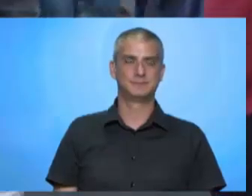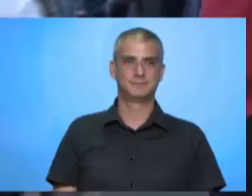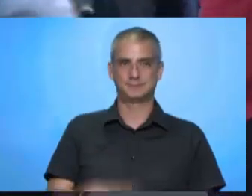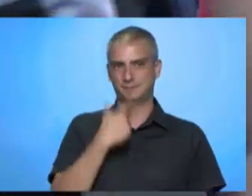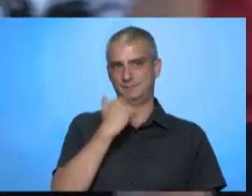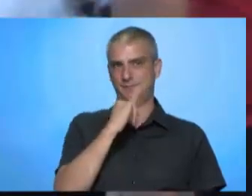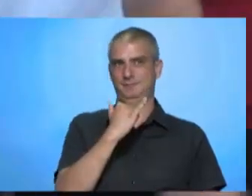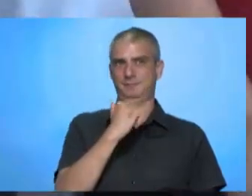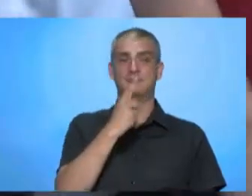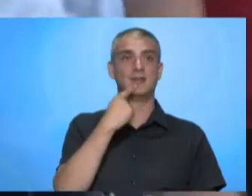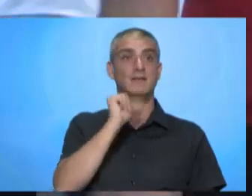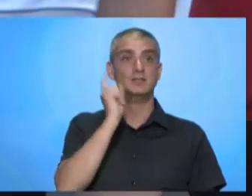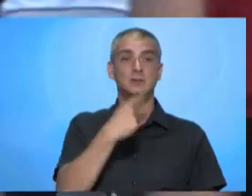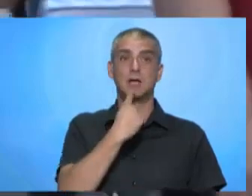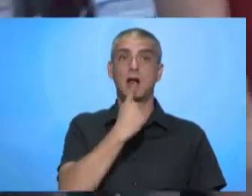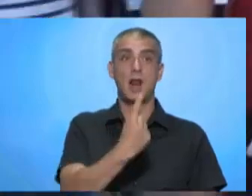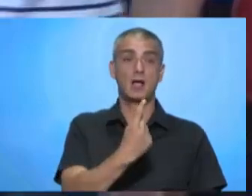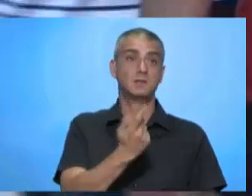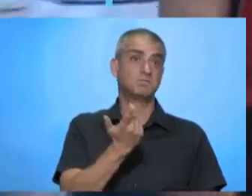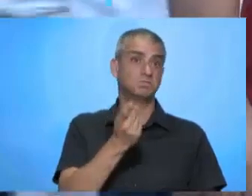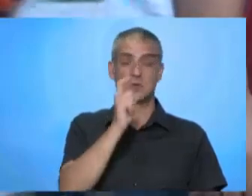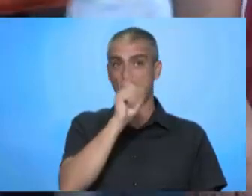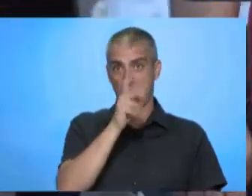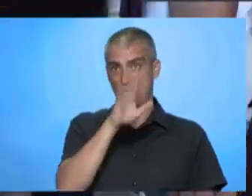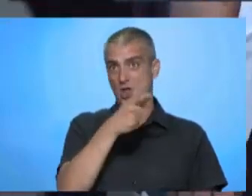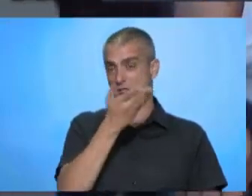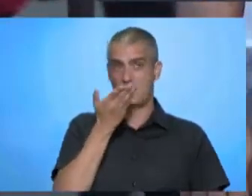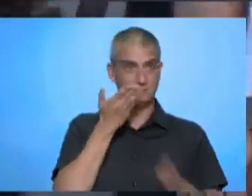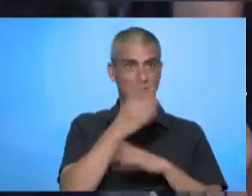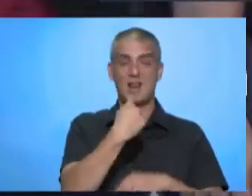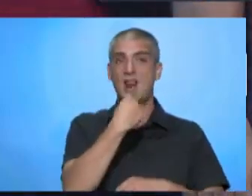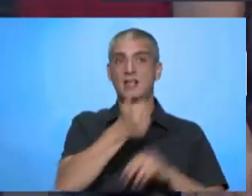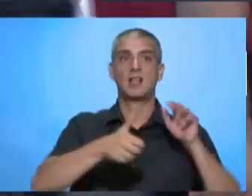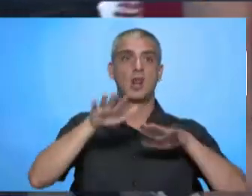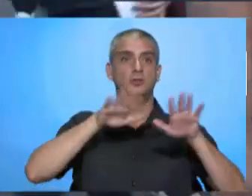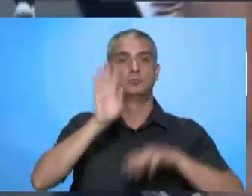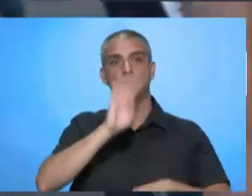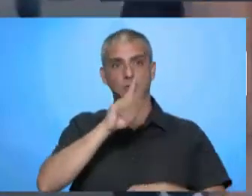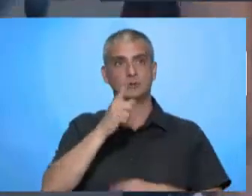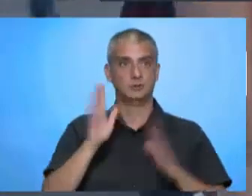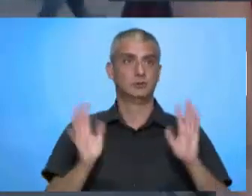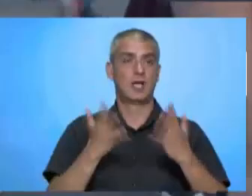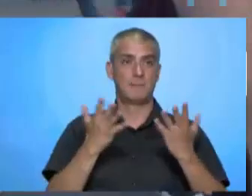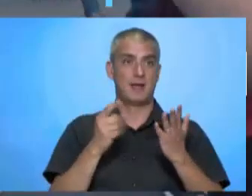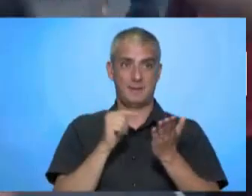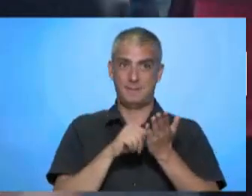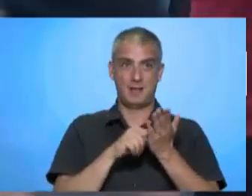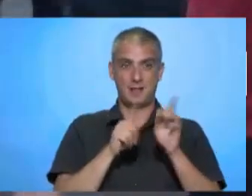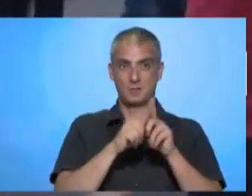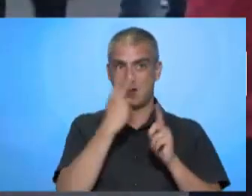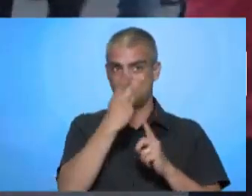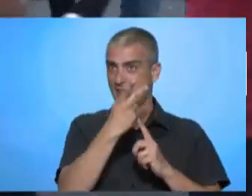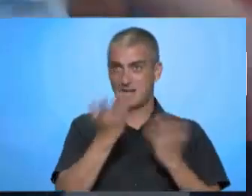כן, גאולה, קודם כל צריך לומר, אולי אם גילי שם יכולה לדפוק בדלת ולהגיד לראש הממשלה נתניהו שמהר, כי כמו שזה נראה